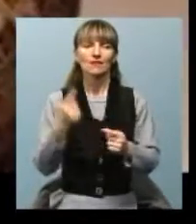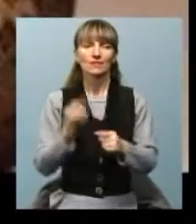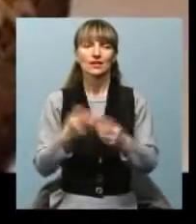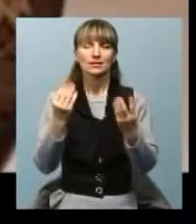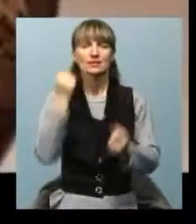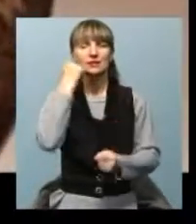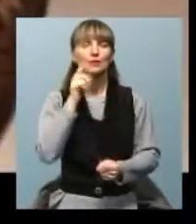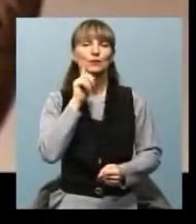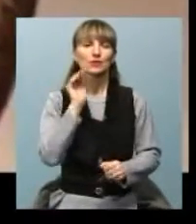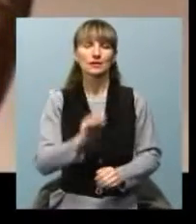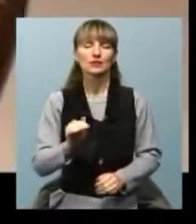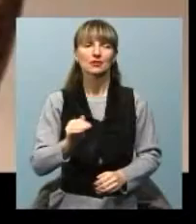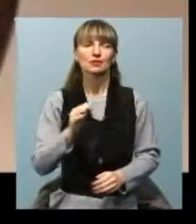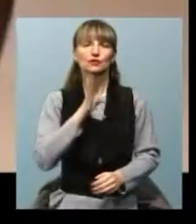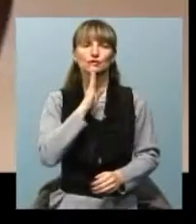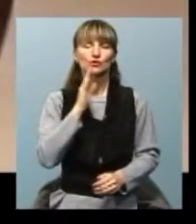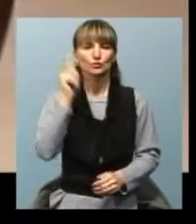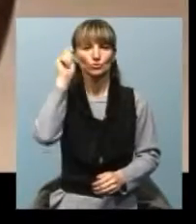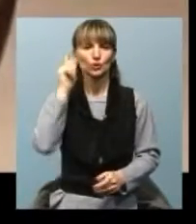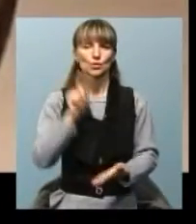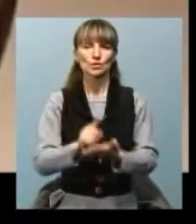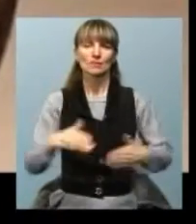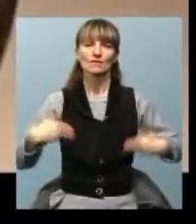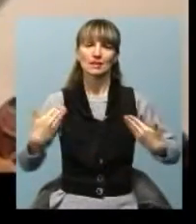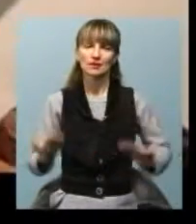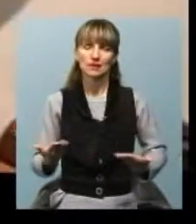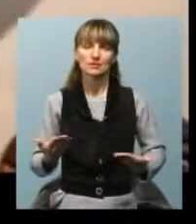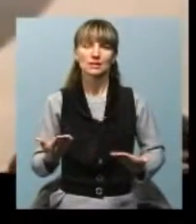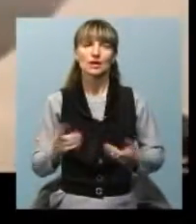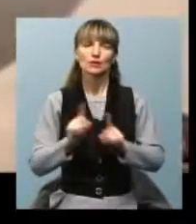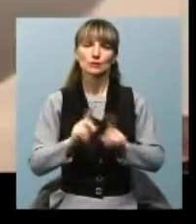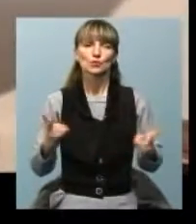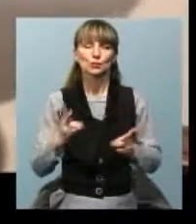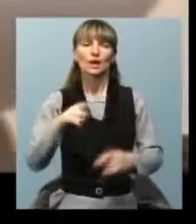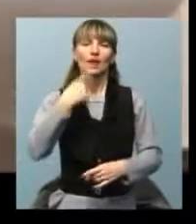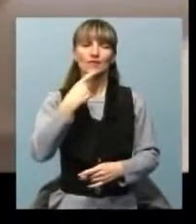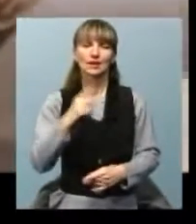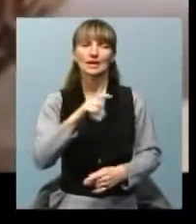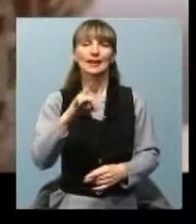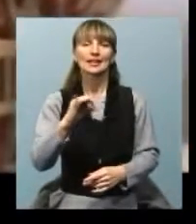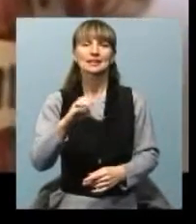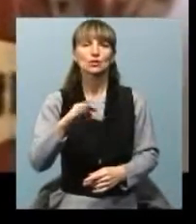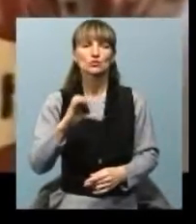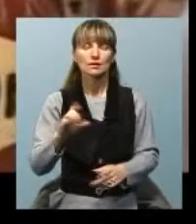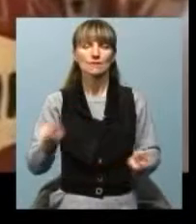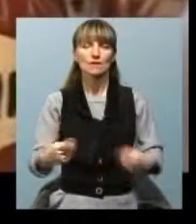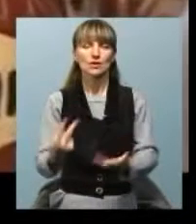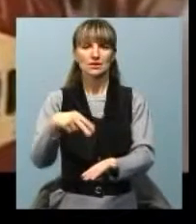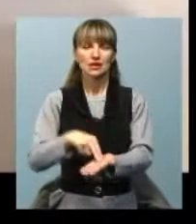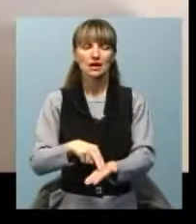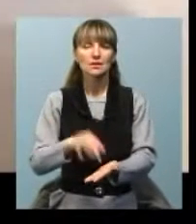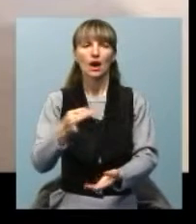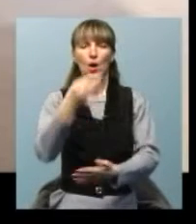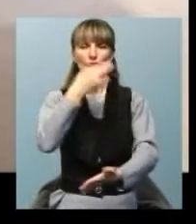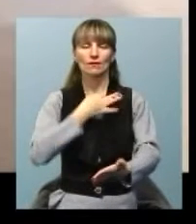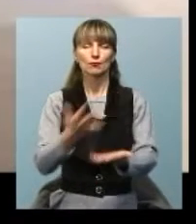і дорослі, чоловіки і жінки мають вітатися особливим чином – сказати «Христос воскрес», а у відповідь почути